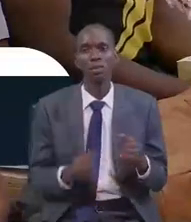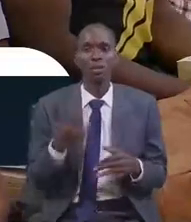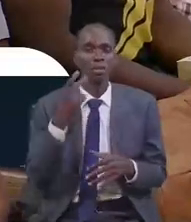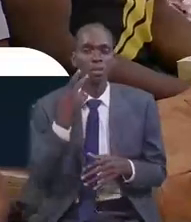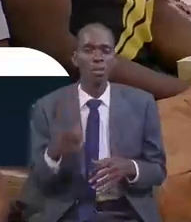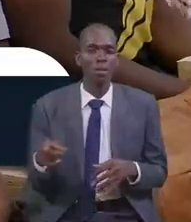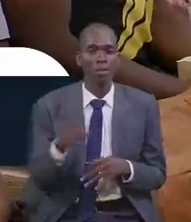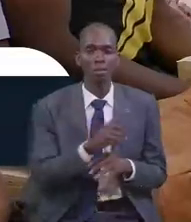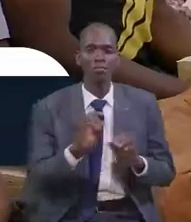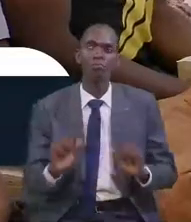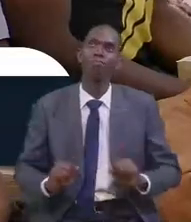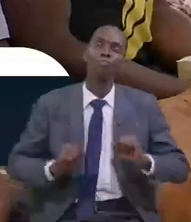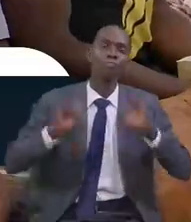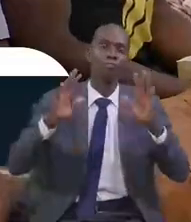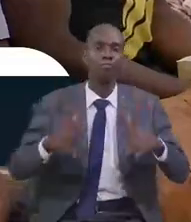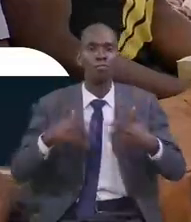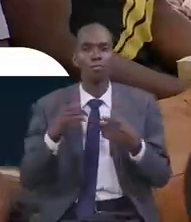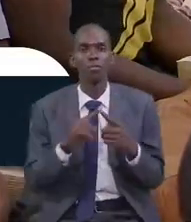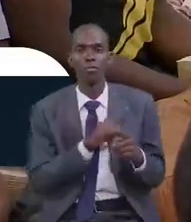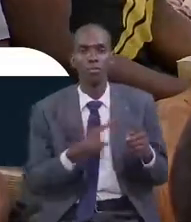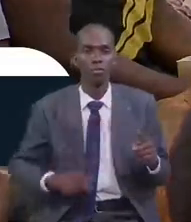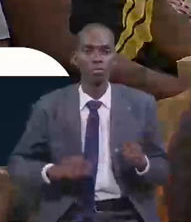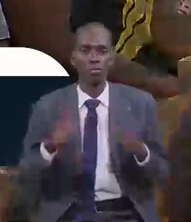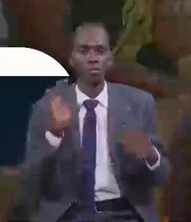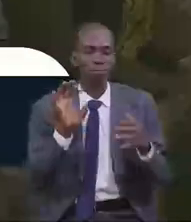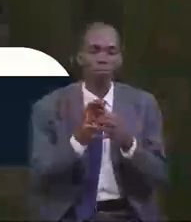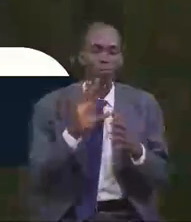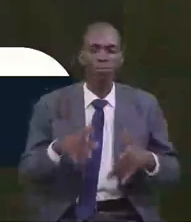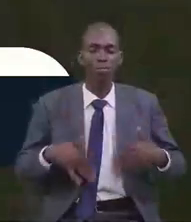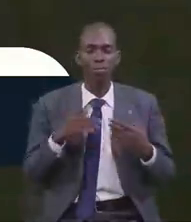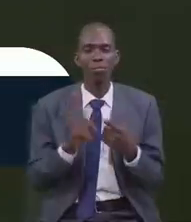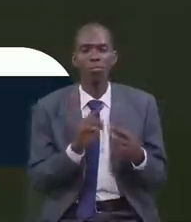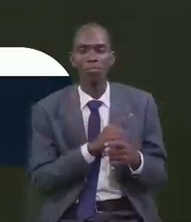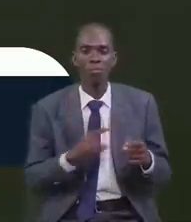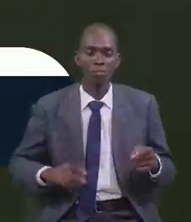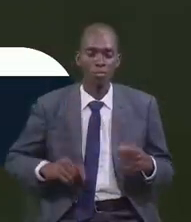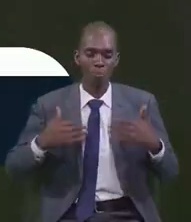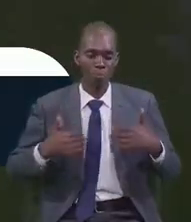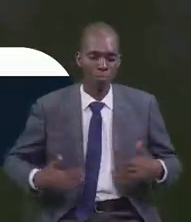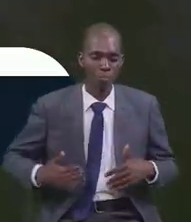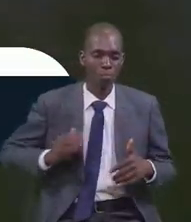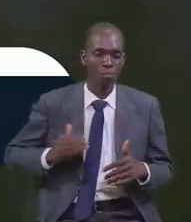ils vouent leur vie au Seigneur, ils se consacrent au Seigneur, corps, âme et esprit,